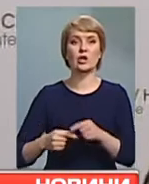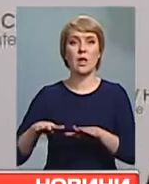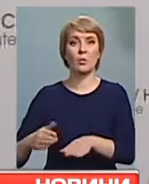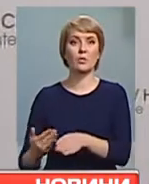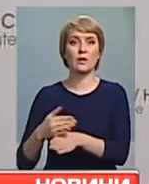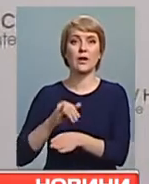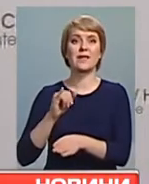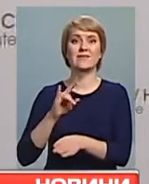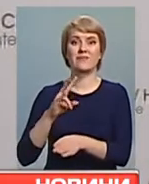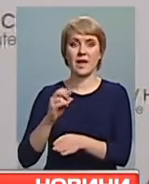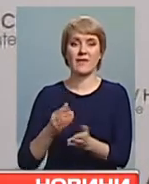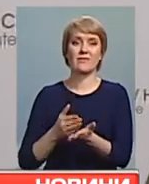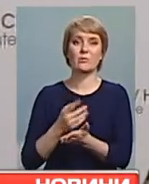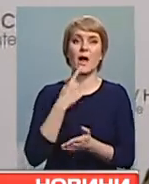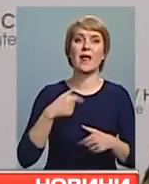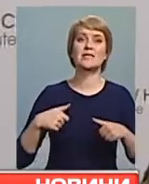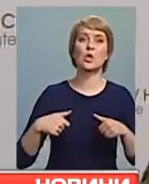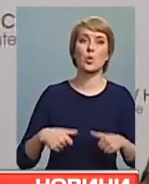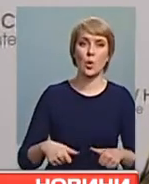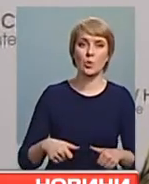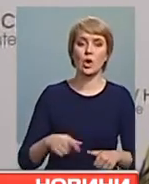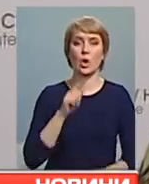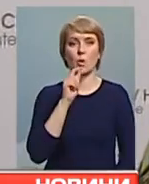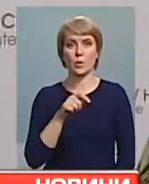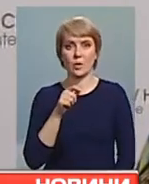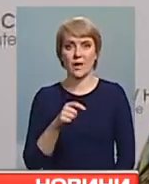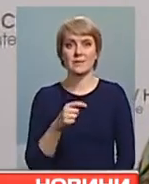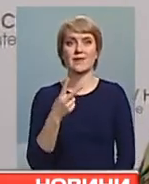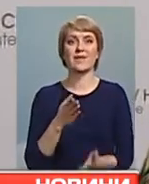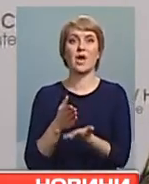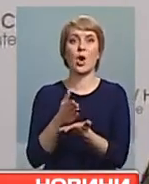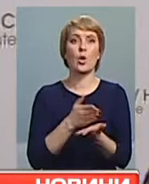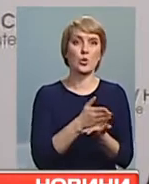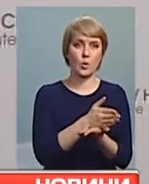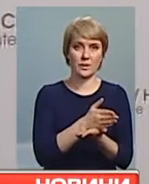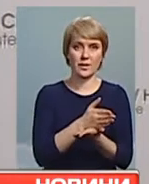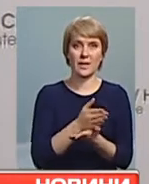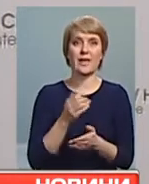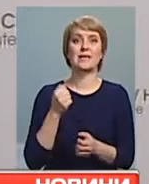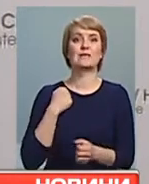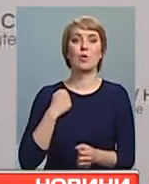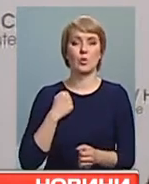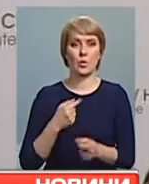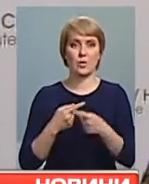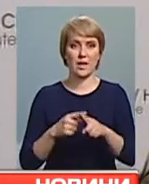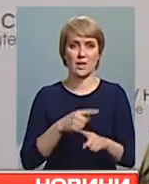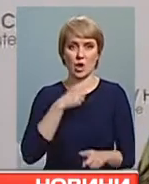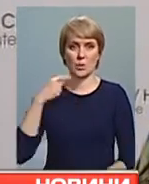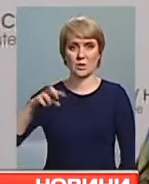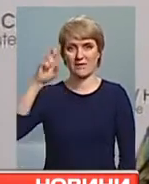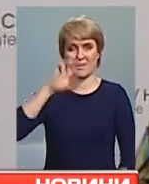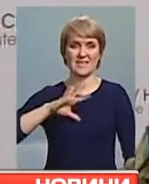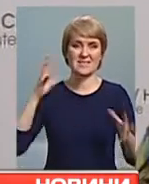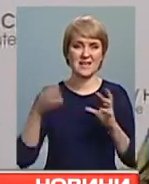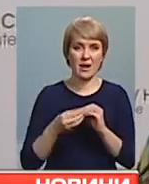Краснодон, Луганськ відмічено пересування двох колон військової техніки Збройних сил Російської Федерації з загальною